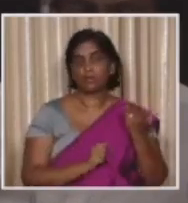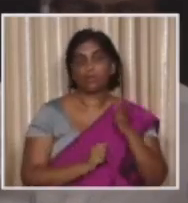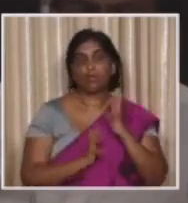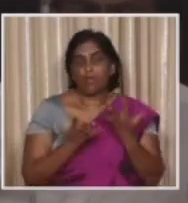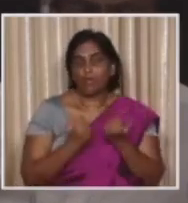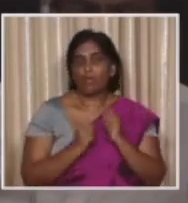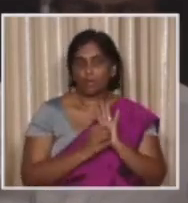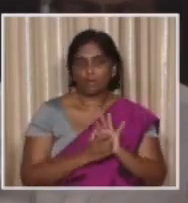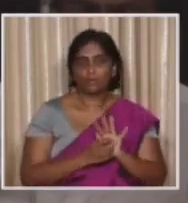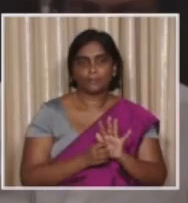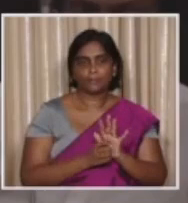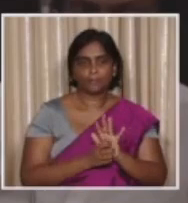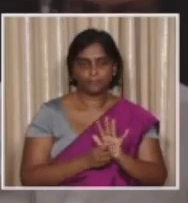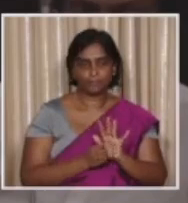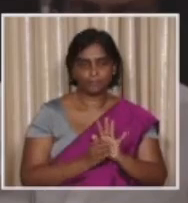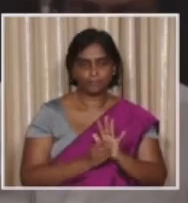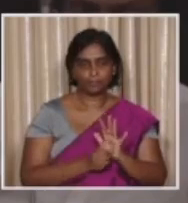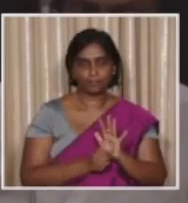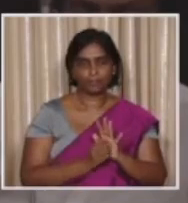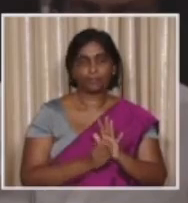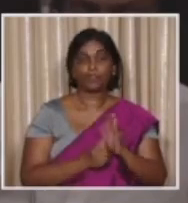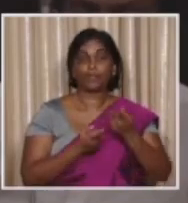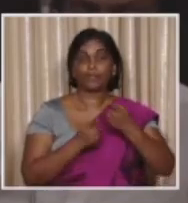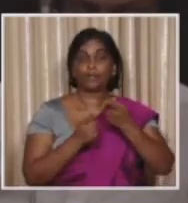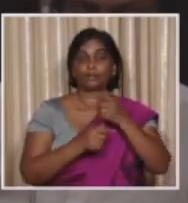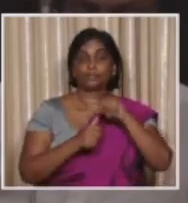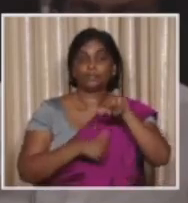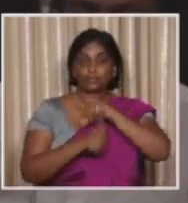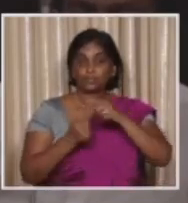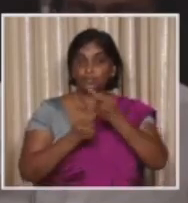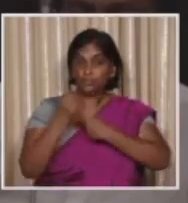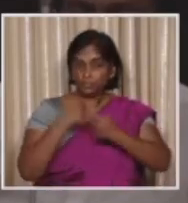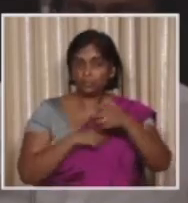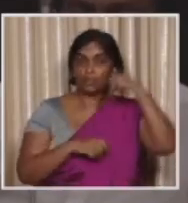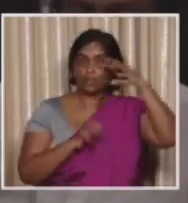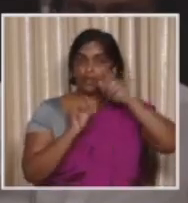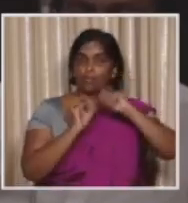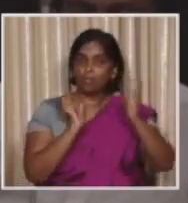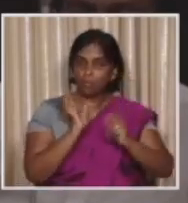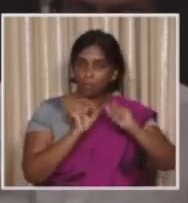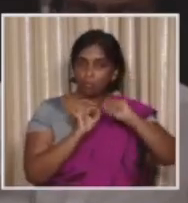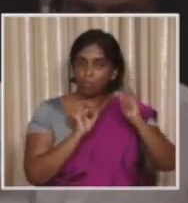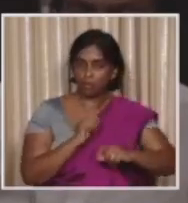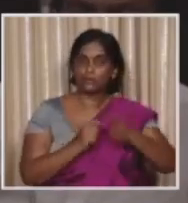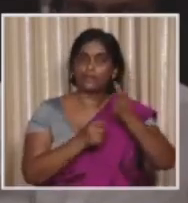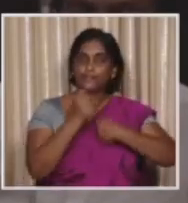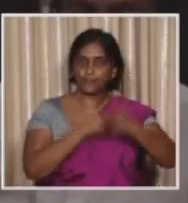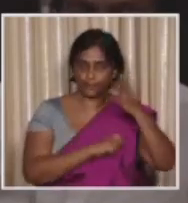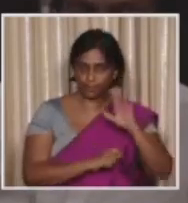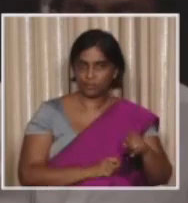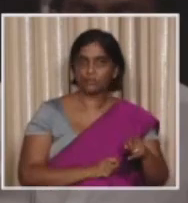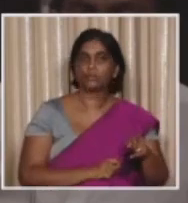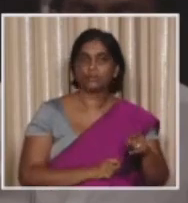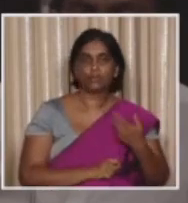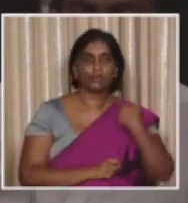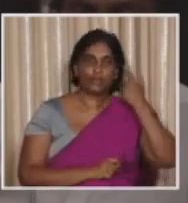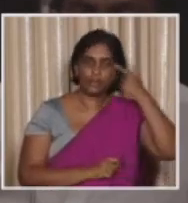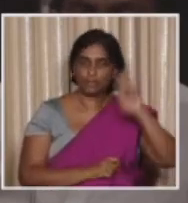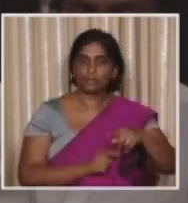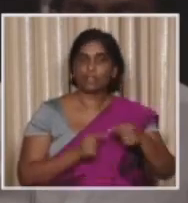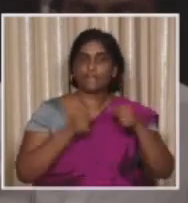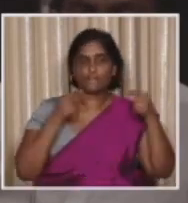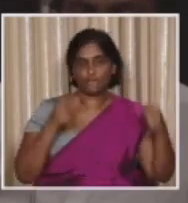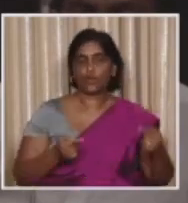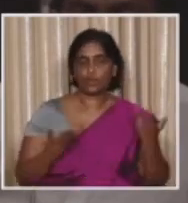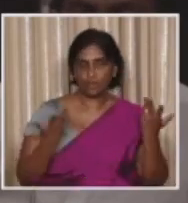වෙන්න ඕන. තව විනාඩි දෙකක් කාලයක් තියෙනවා මතුමා. ප්‍රතිව්‍යුහගත කිරීමේ වැඩපිළිවෙල ඇතුළේ විදුලි බල මණ්ඩලය ප්‍රතිව්‍යුහගත කරන්න යෝජනා කරලා තියෙනවා. මම විශ්වාස කරනවා විරුද්ධ